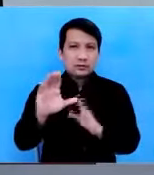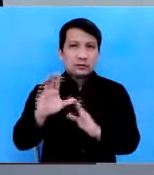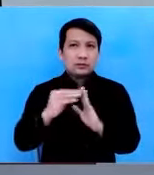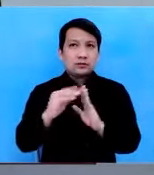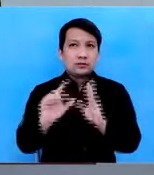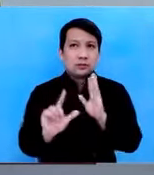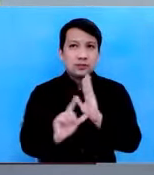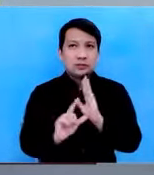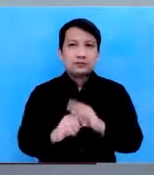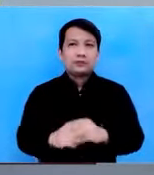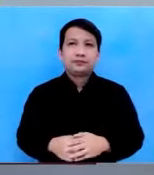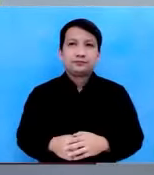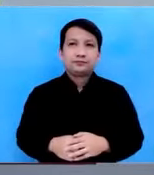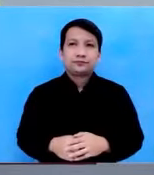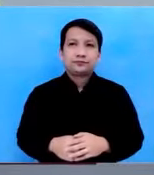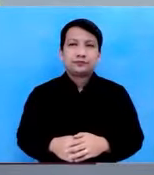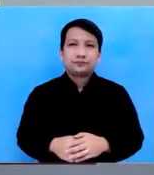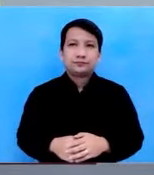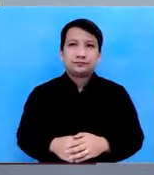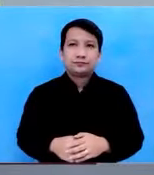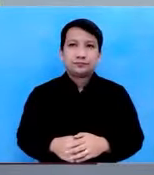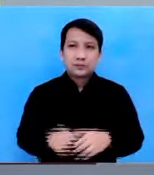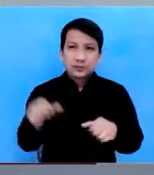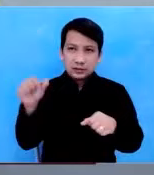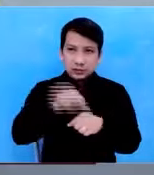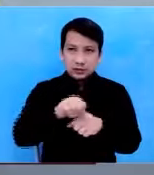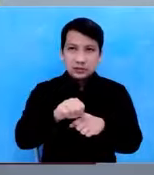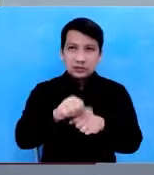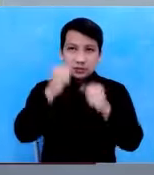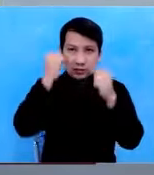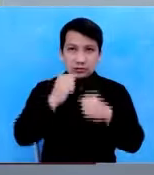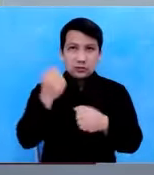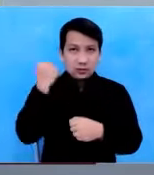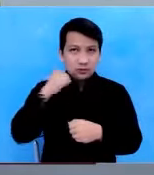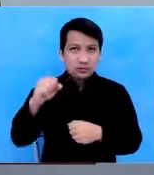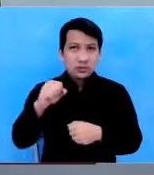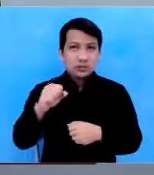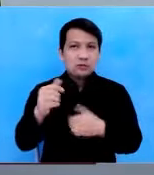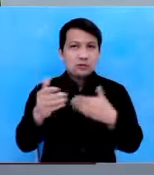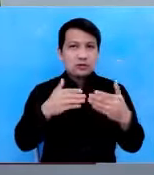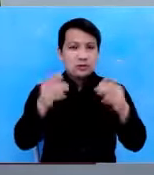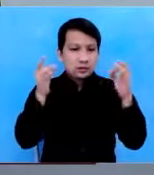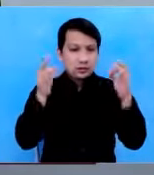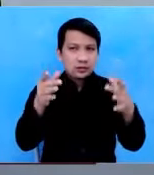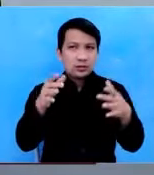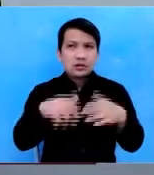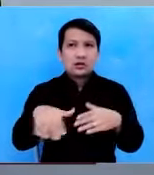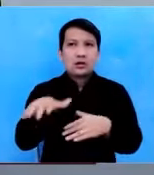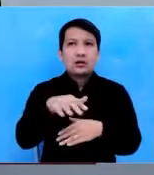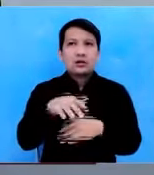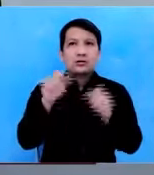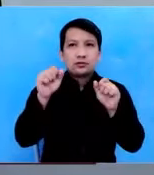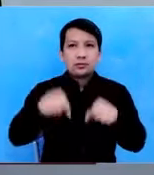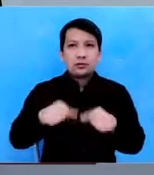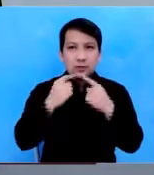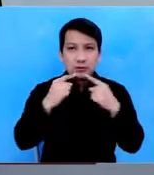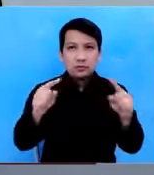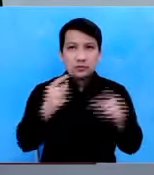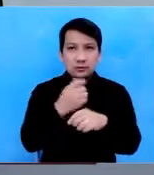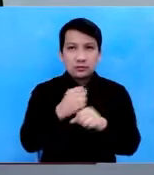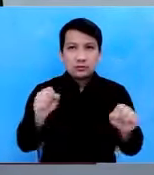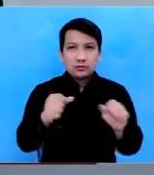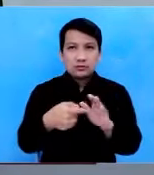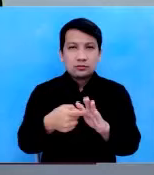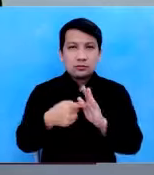law. In case of invasion, insurrection, or rebellion, or imminent danger thereof, when the public safety requires it,